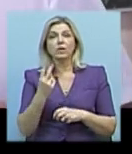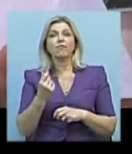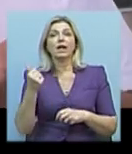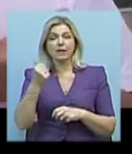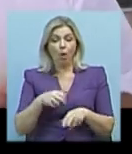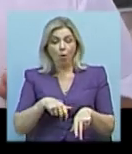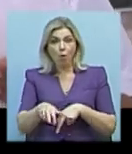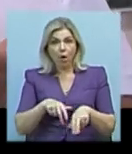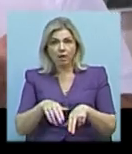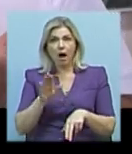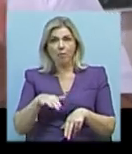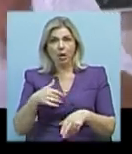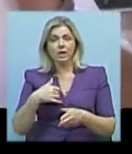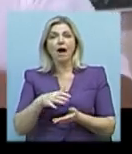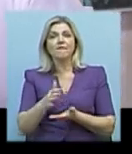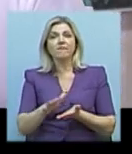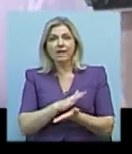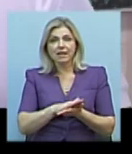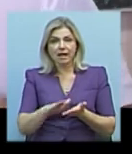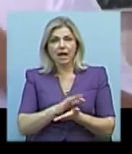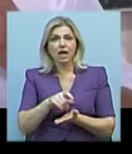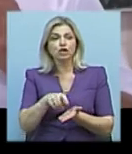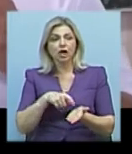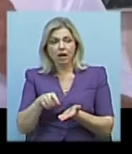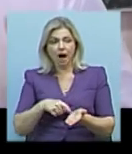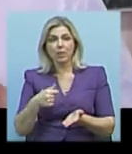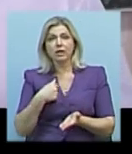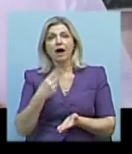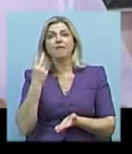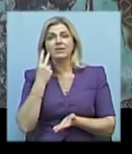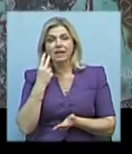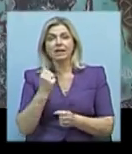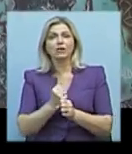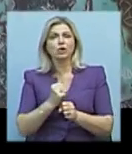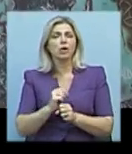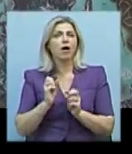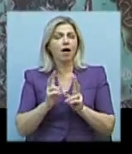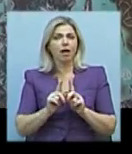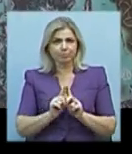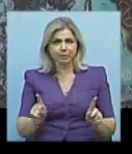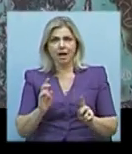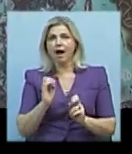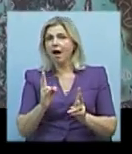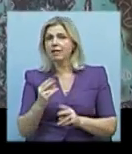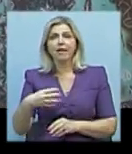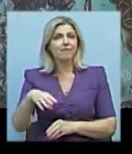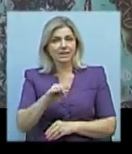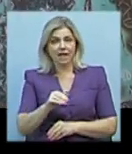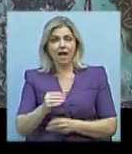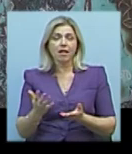ходять, я потім їх витираю, шкрябую, в мене є рукотворник. Я завжди роблю, як не всі. Я завжди в кожному намагаюся свій хід